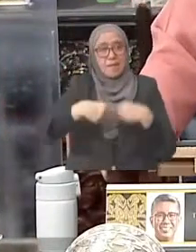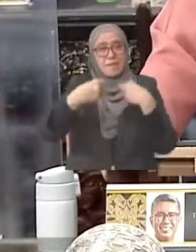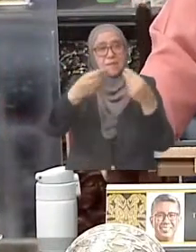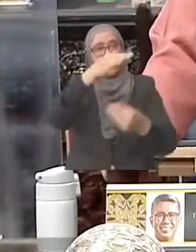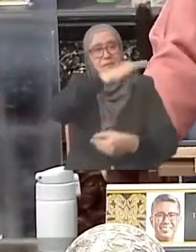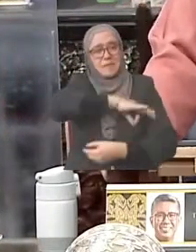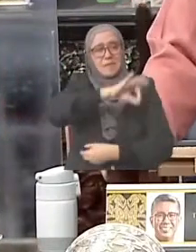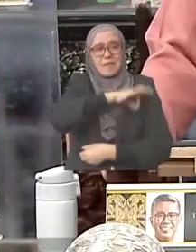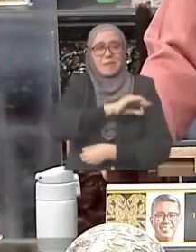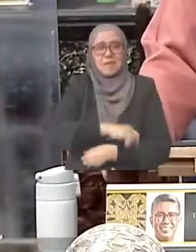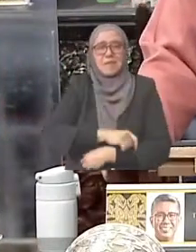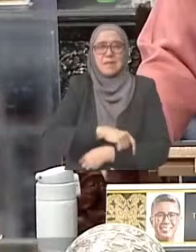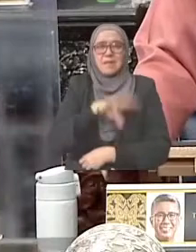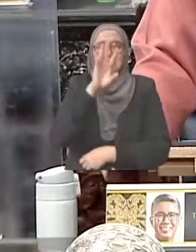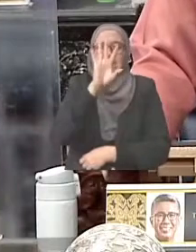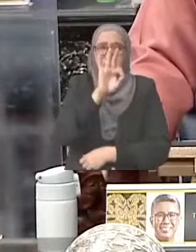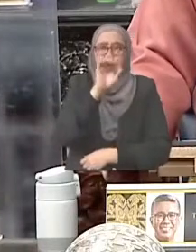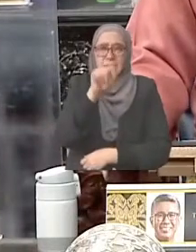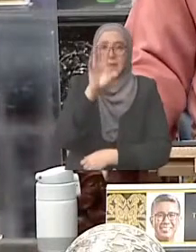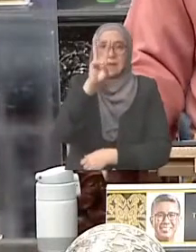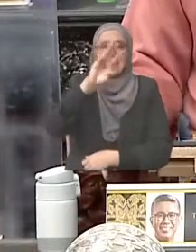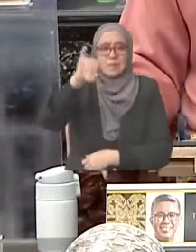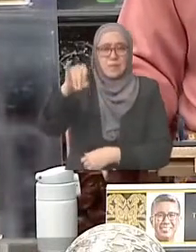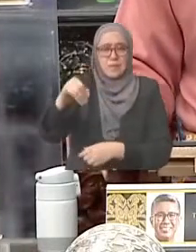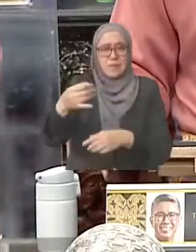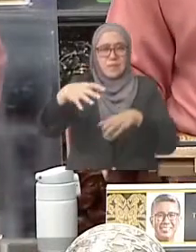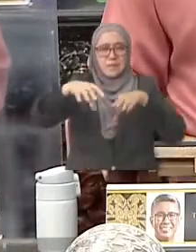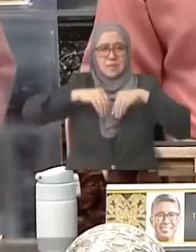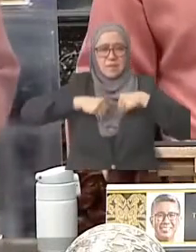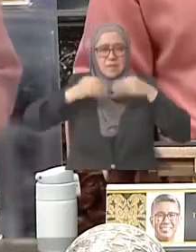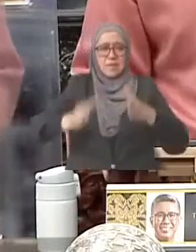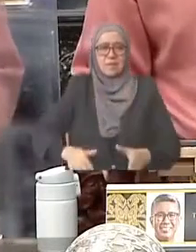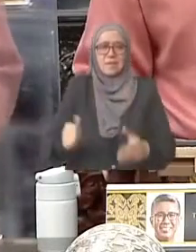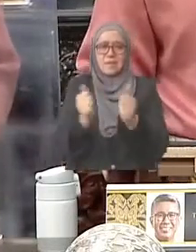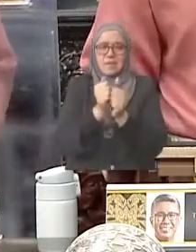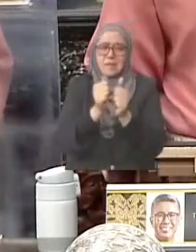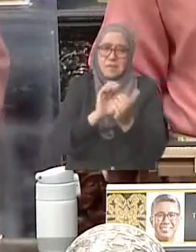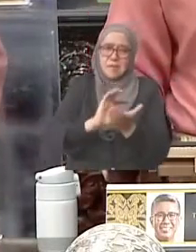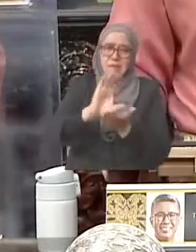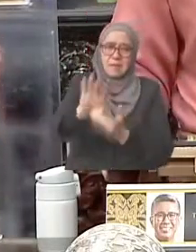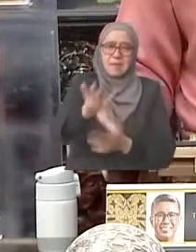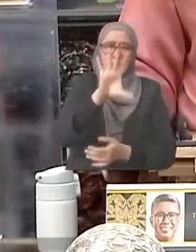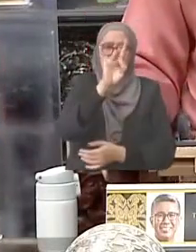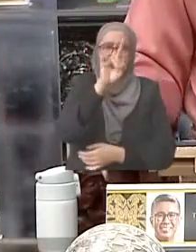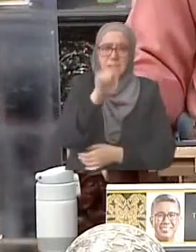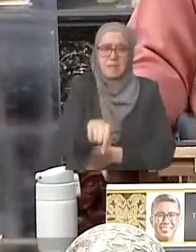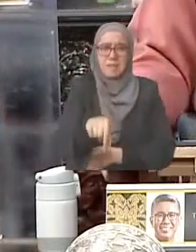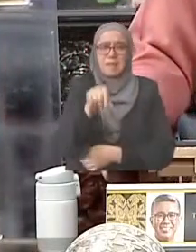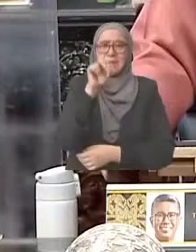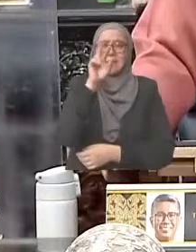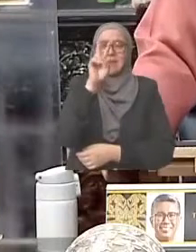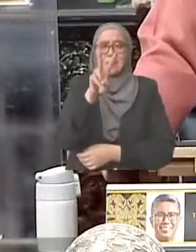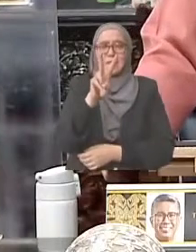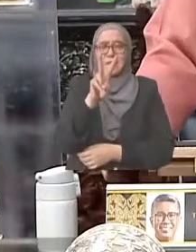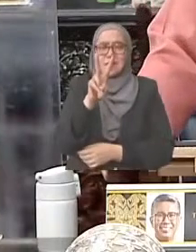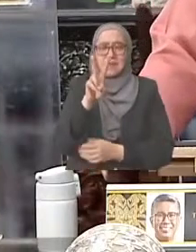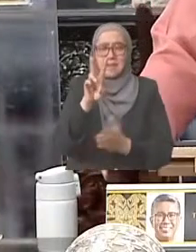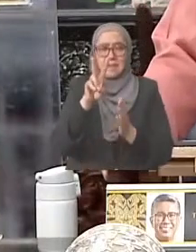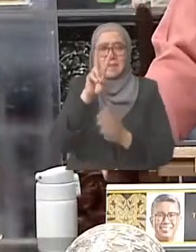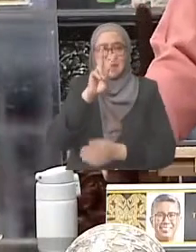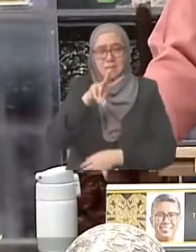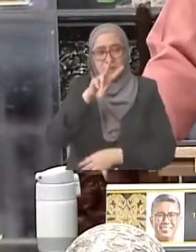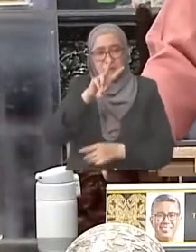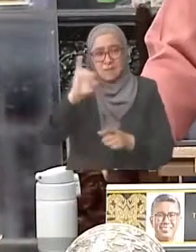96000000 penerima dengan peruntukan 8 pukulan2 bidan pinggir yaitu peningkatan berbanding berbanding dengan